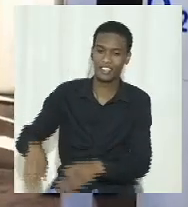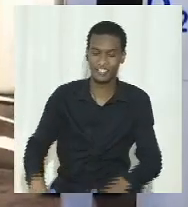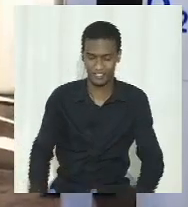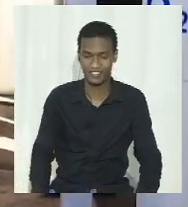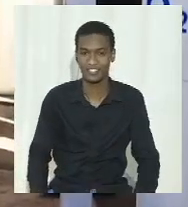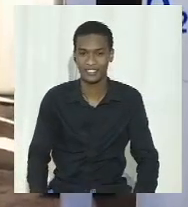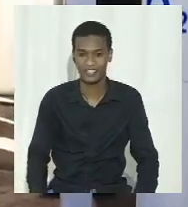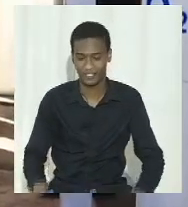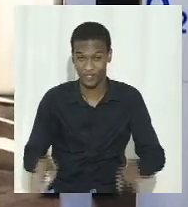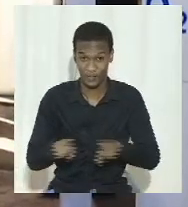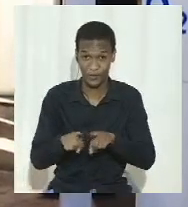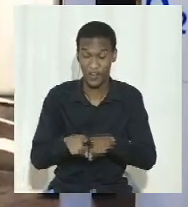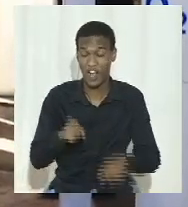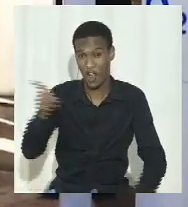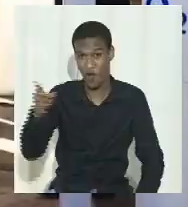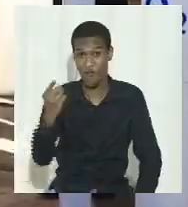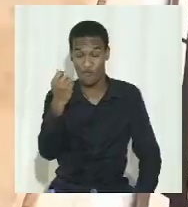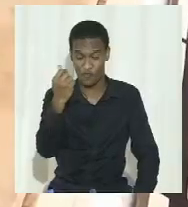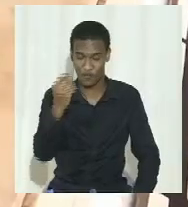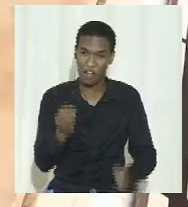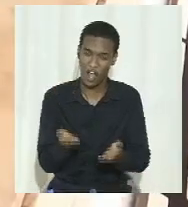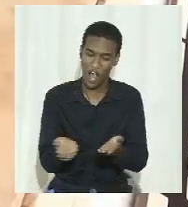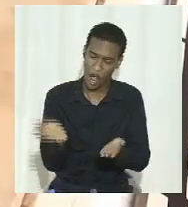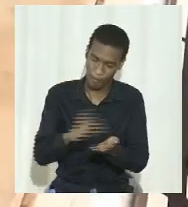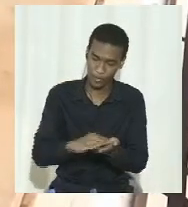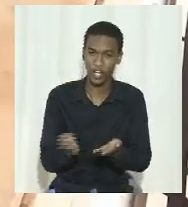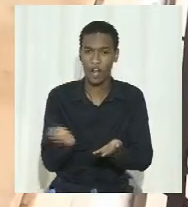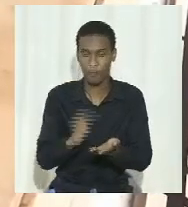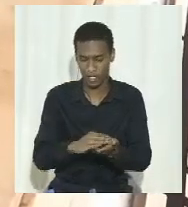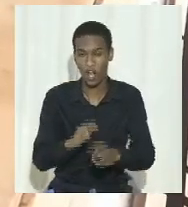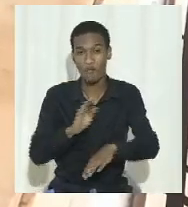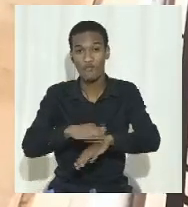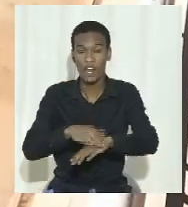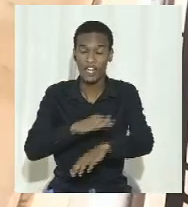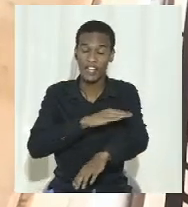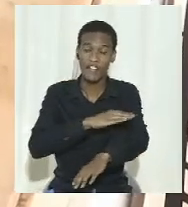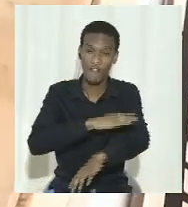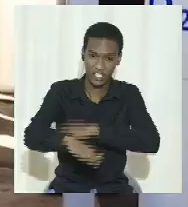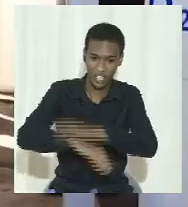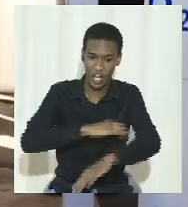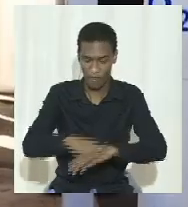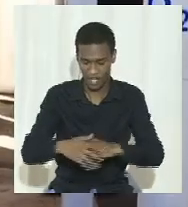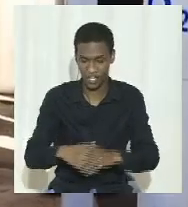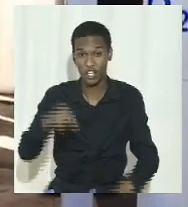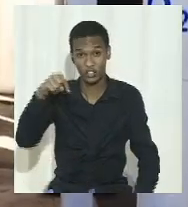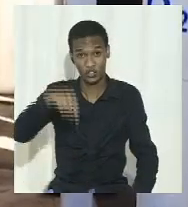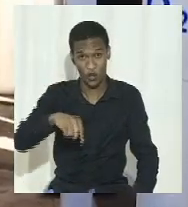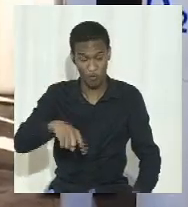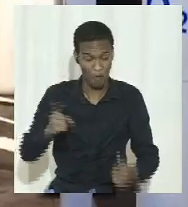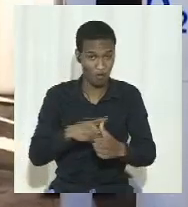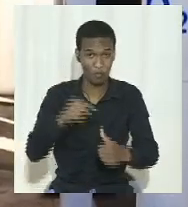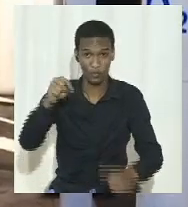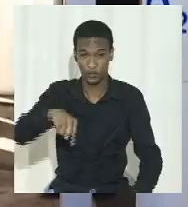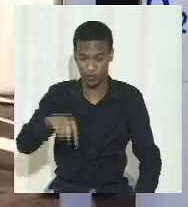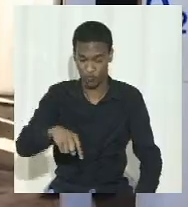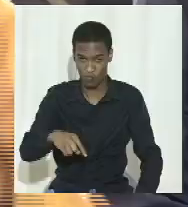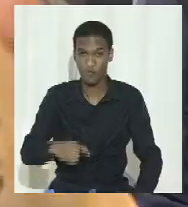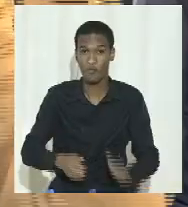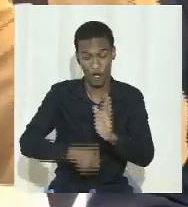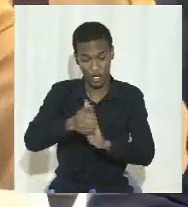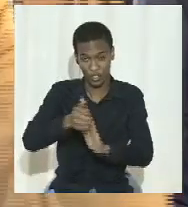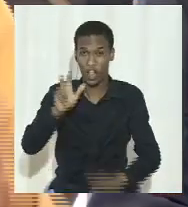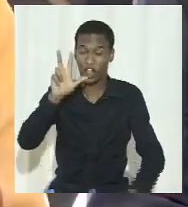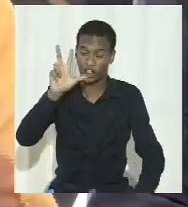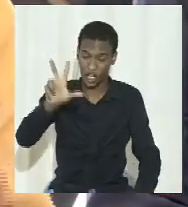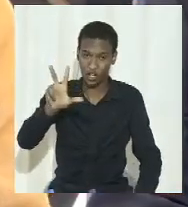mbola ampiasaina amin'ny resaka fahasalamana ary manomboka izao ministera tely no atao laharam-pahamehana amin'ny fandraisana mpiasam-panjakana